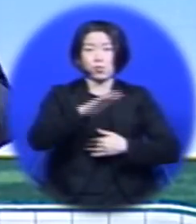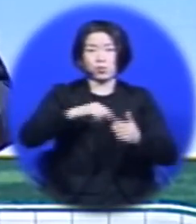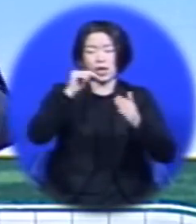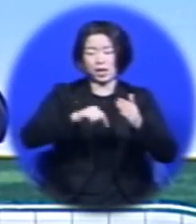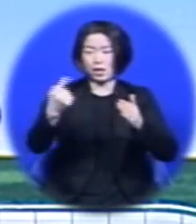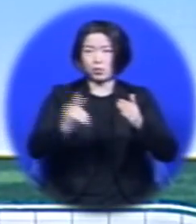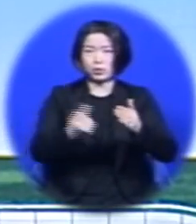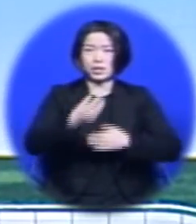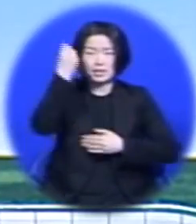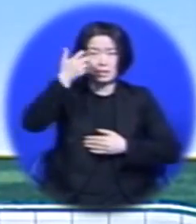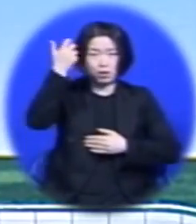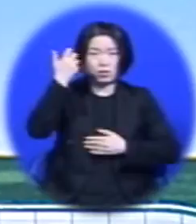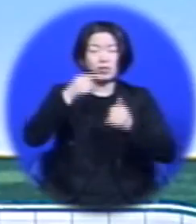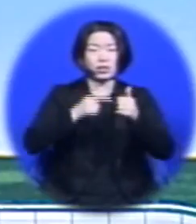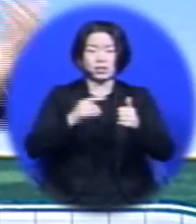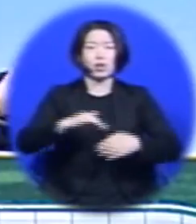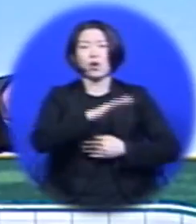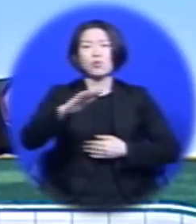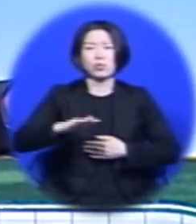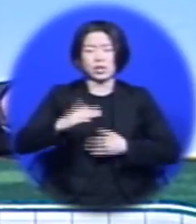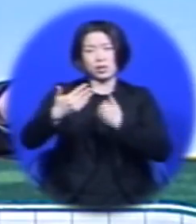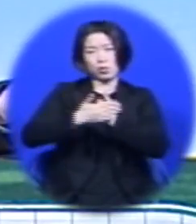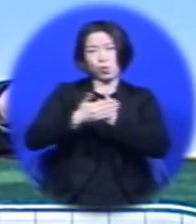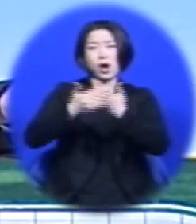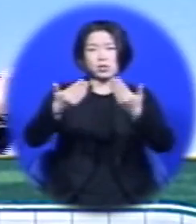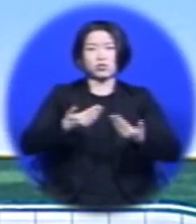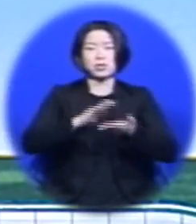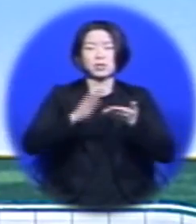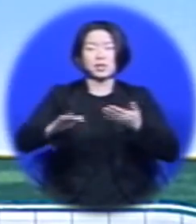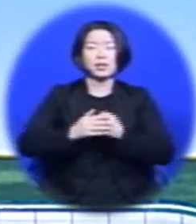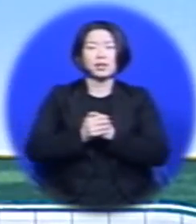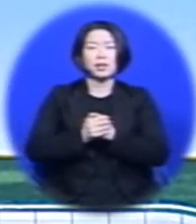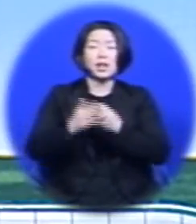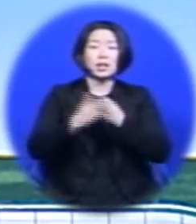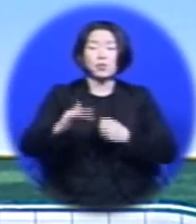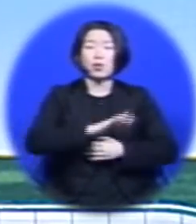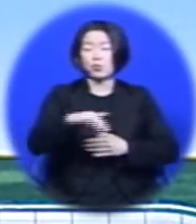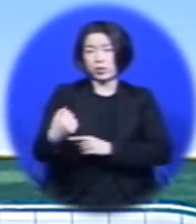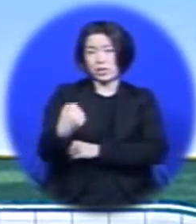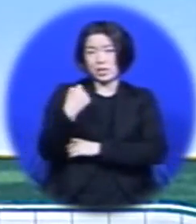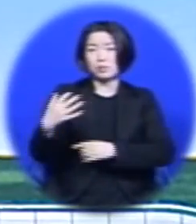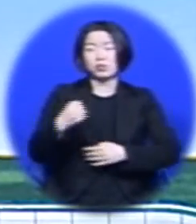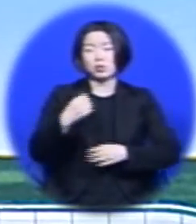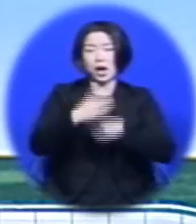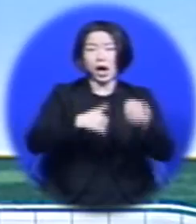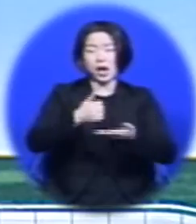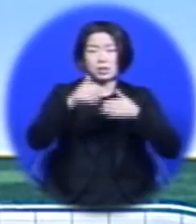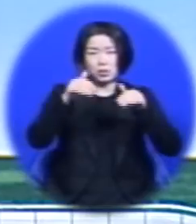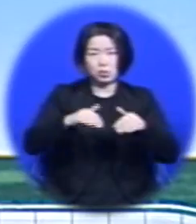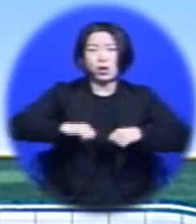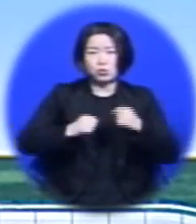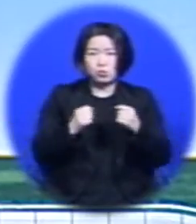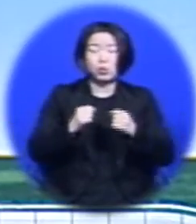옷은 성령께서 우리를 도와주십니다 그래서 우리 힘으로는 하나님의 종이 되고 순종할 수가